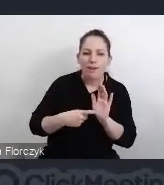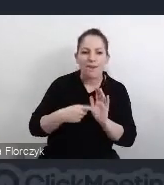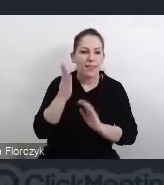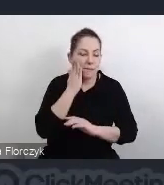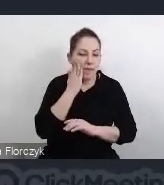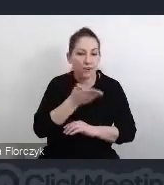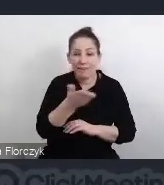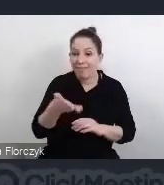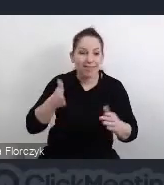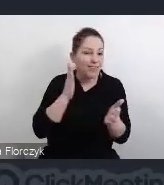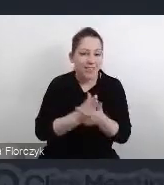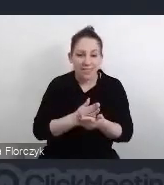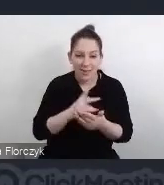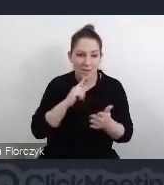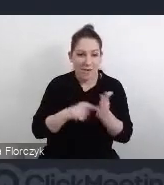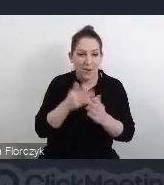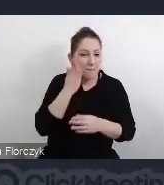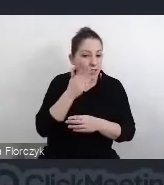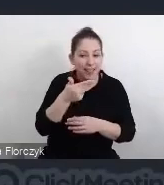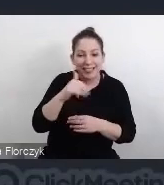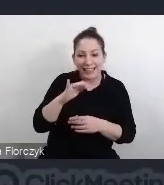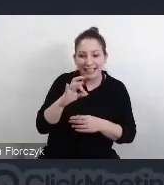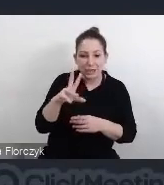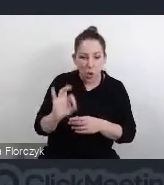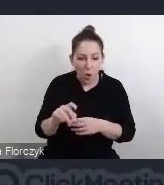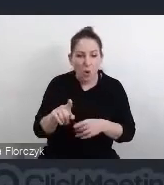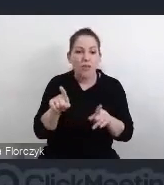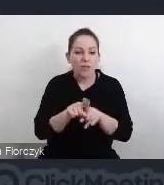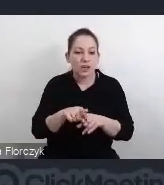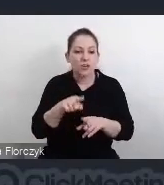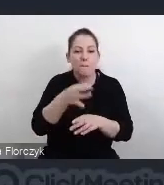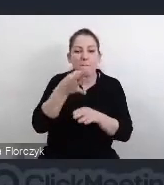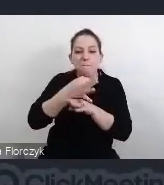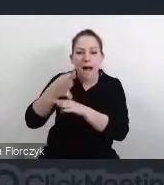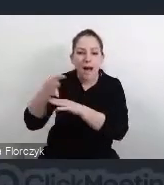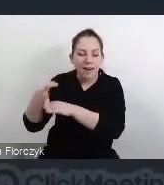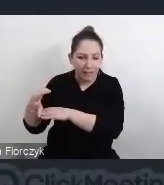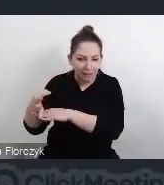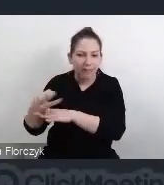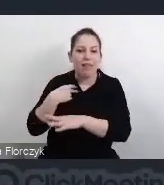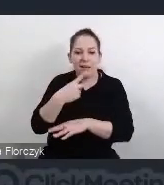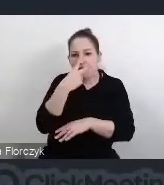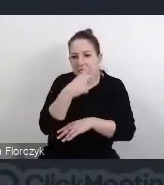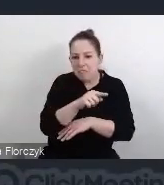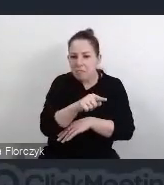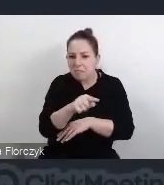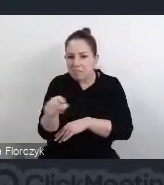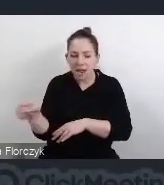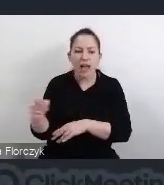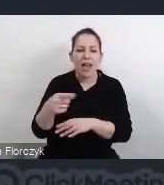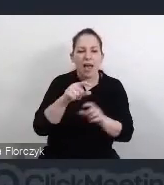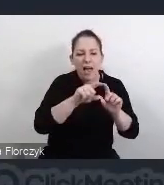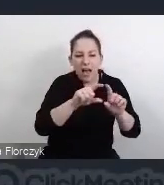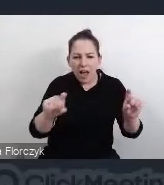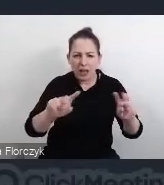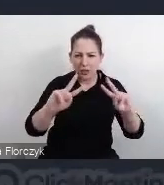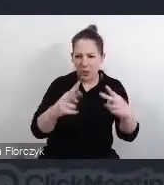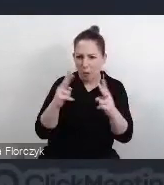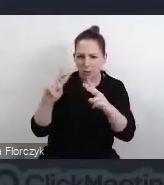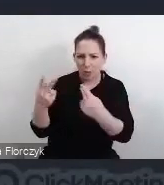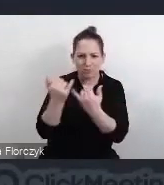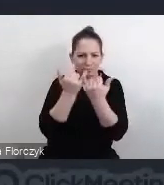nie tylko właśnie mieszkańców Niska, bo na parkingach wokół zbiornika można zaobserwować rejestrację z różnych